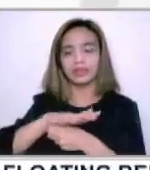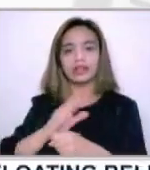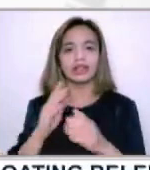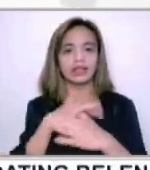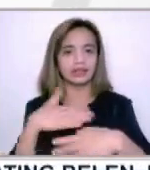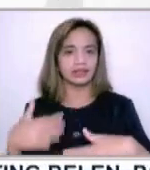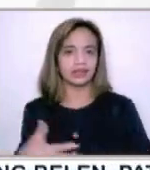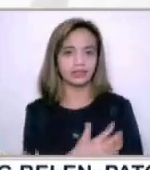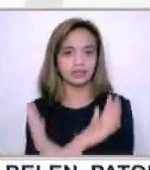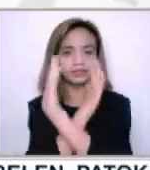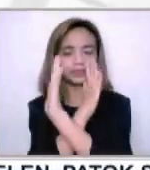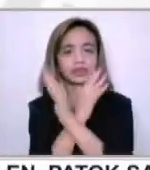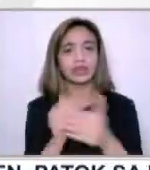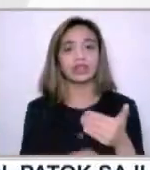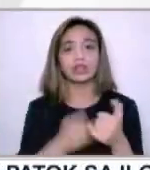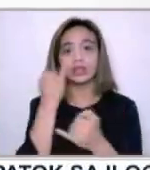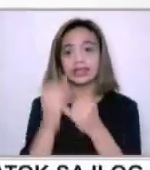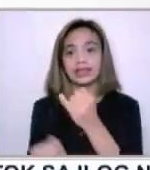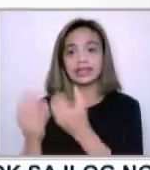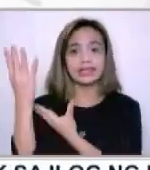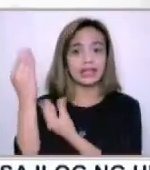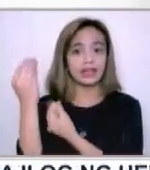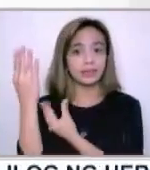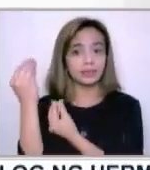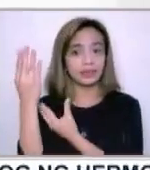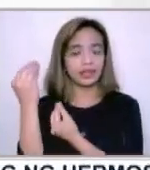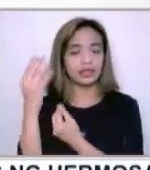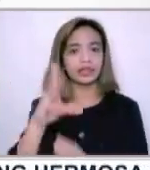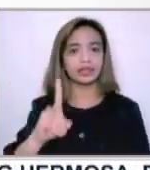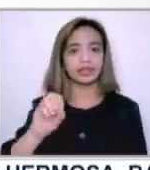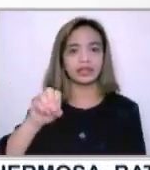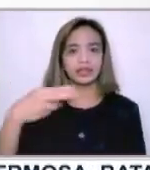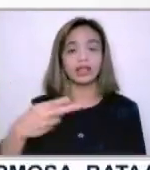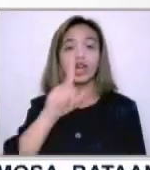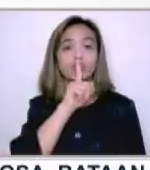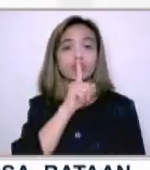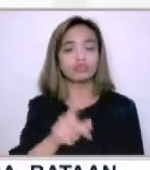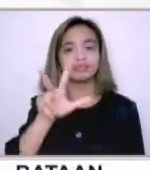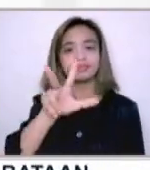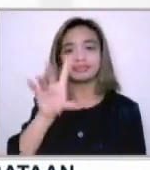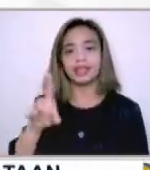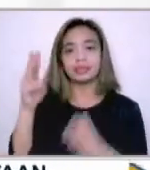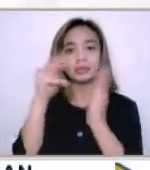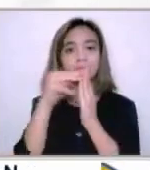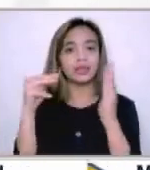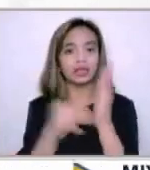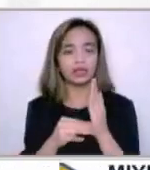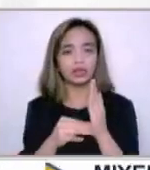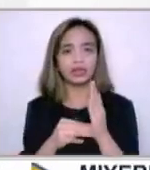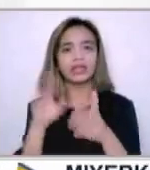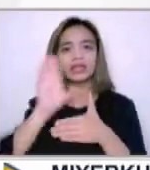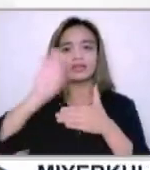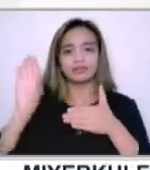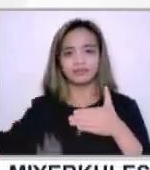City. Sa huling tala ng Department of Health, nasa 38 million na ng mga Pilipino ang fully vaccinated.